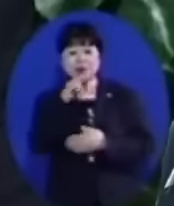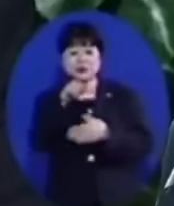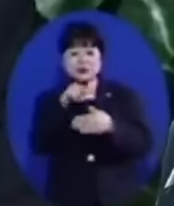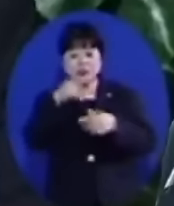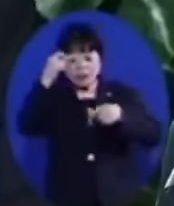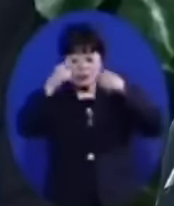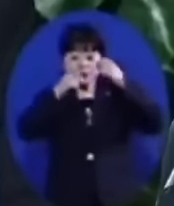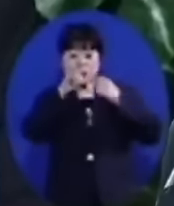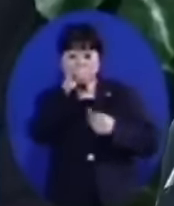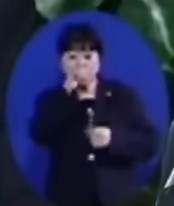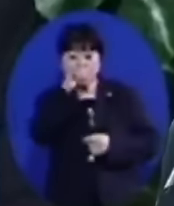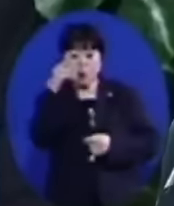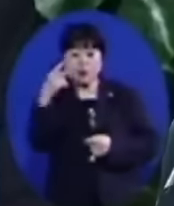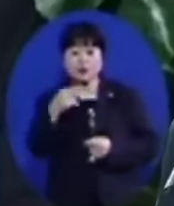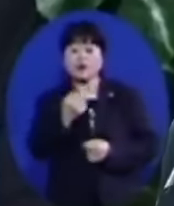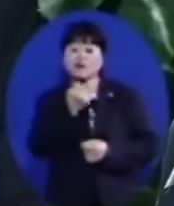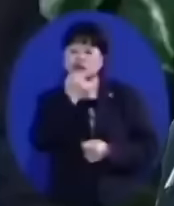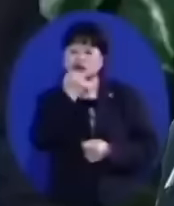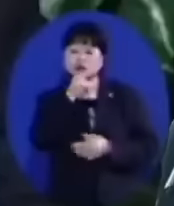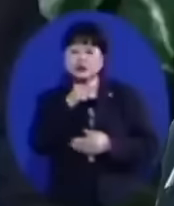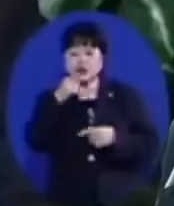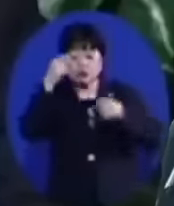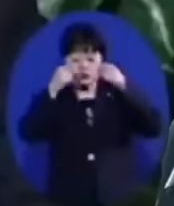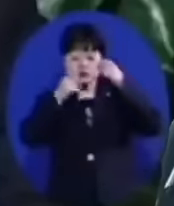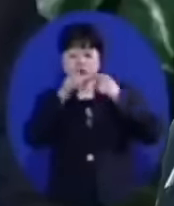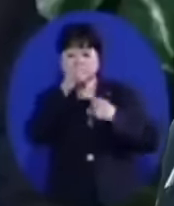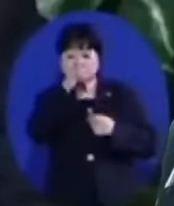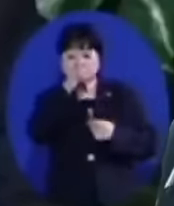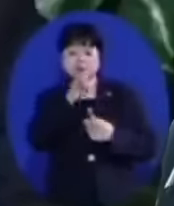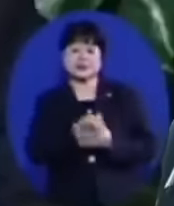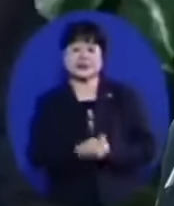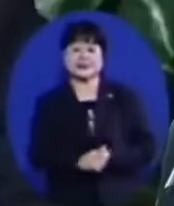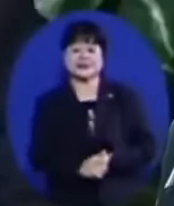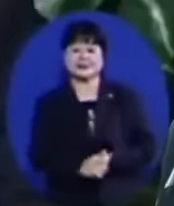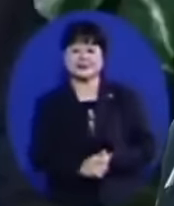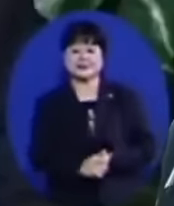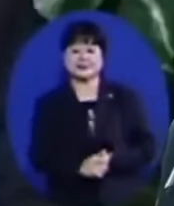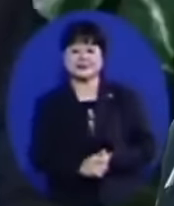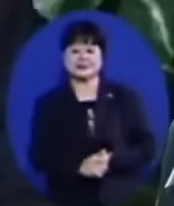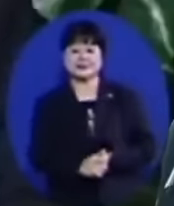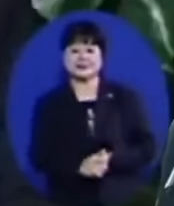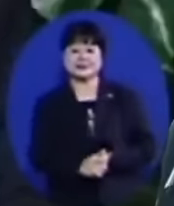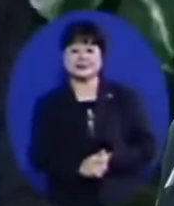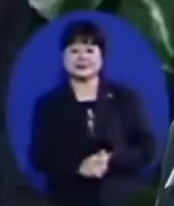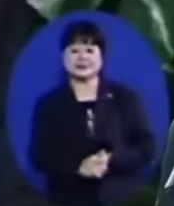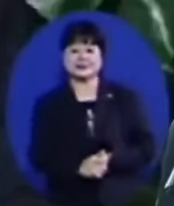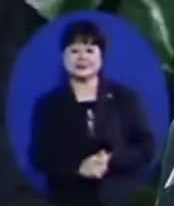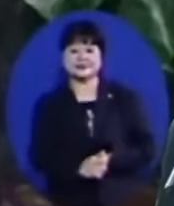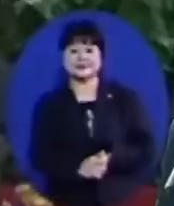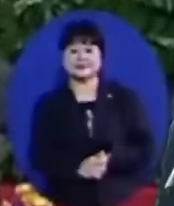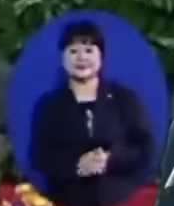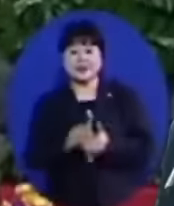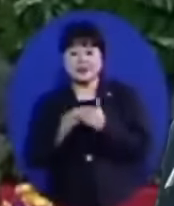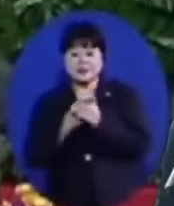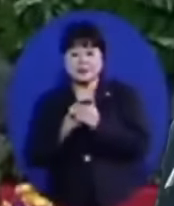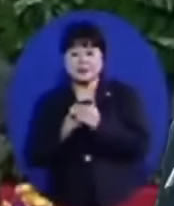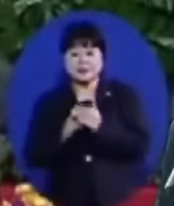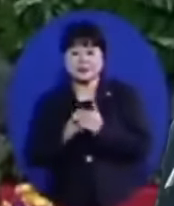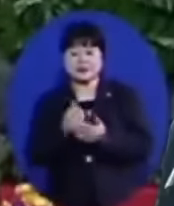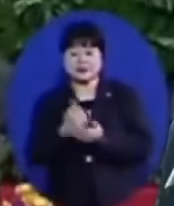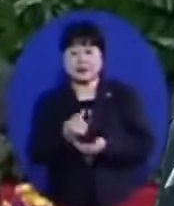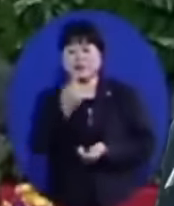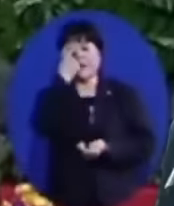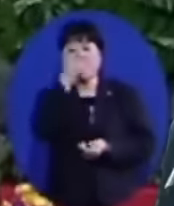슬픔이 있고 웃음 속에도 눈물이 있습니다. 숨기고 싶은 비밀한 죄책이 있고